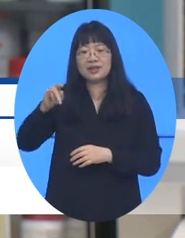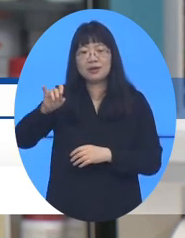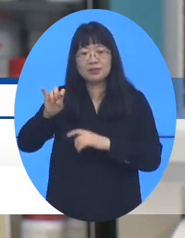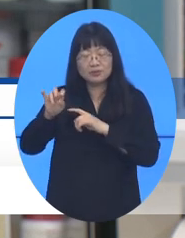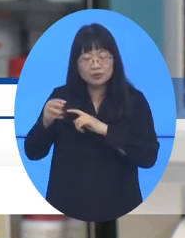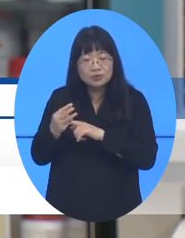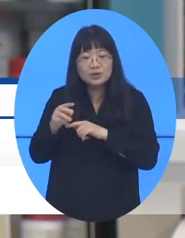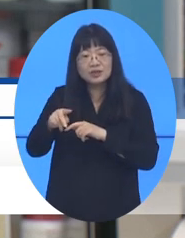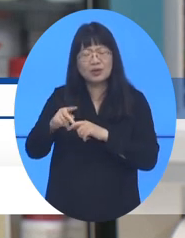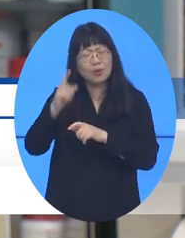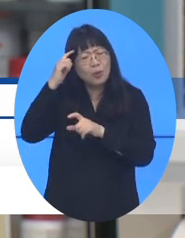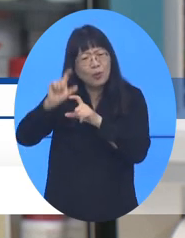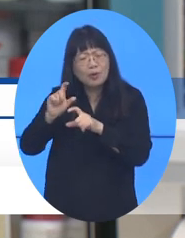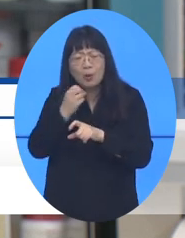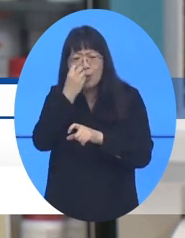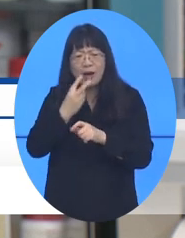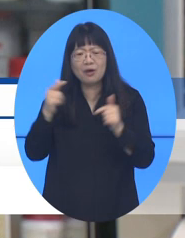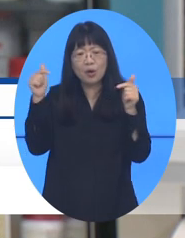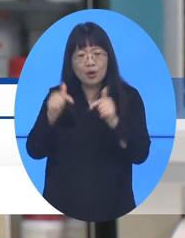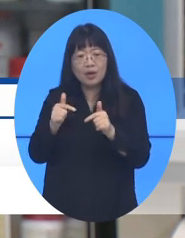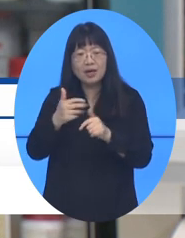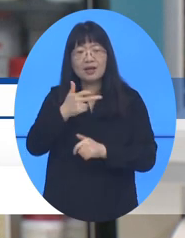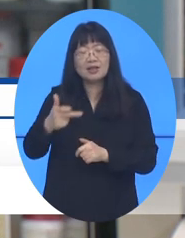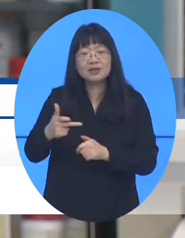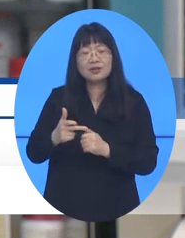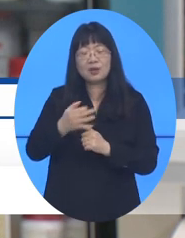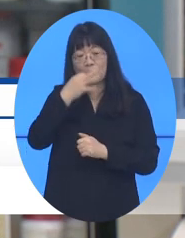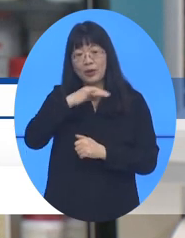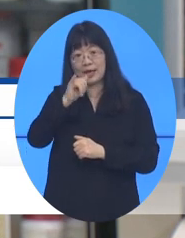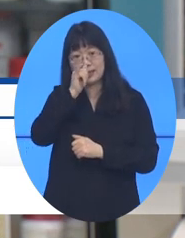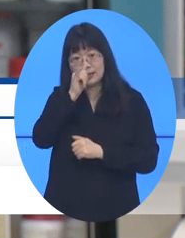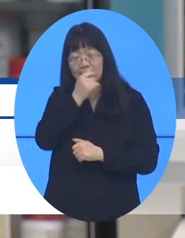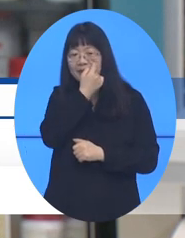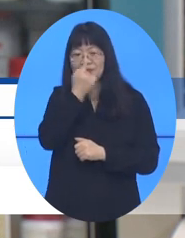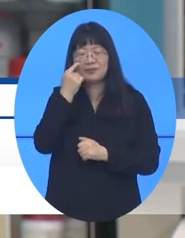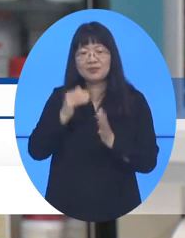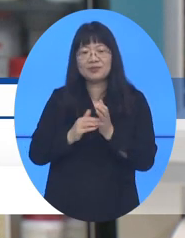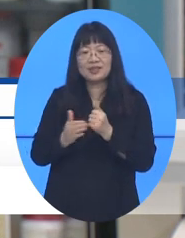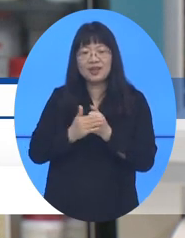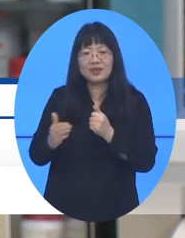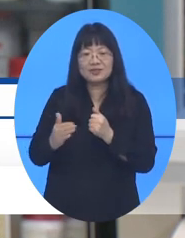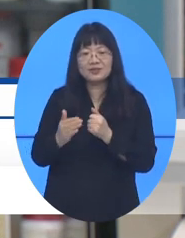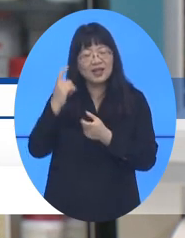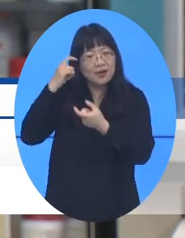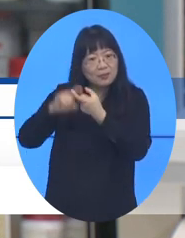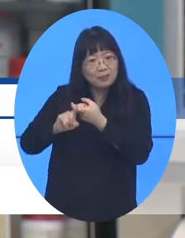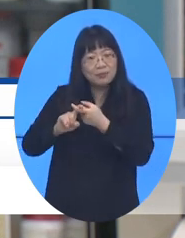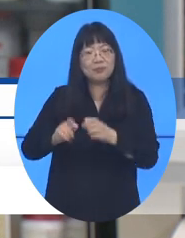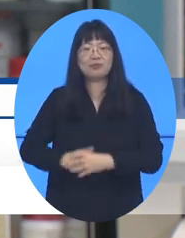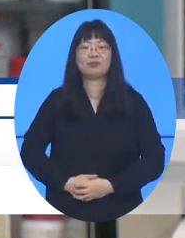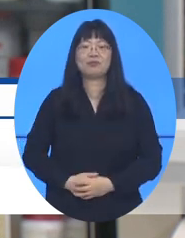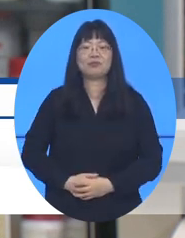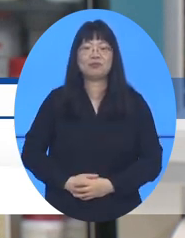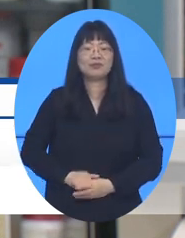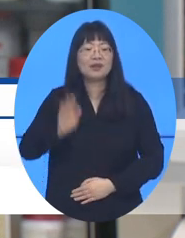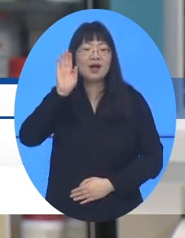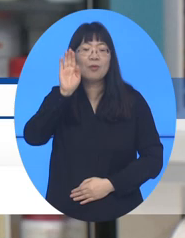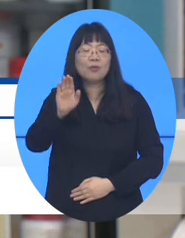미생물은 농가의 고민거리인 그 악취 저감에도 큰 효과가 입증되어 호응을 이끌어낸 바